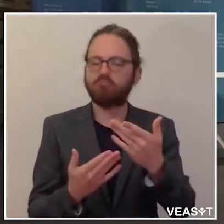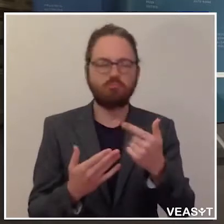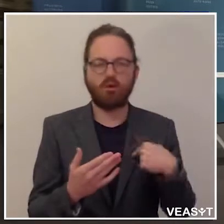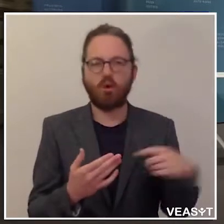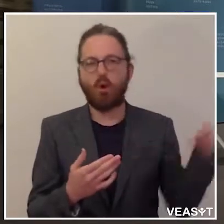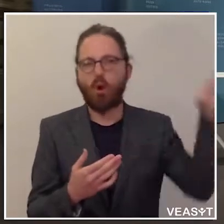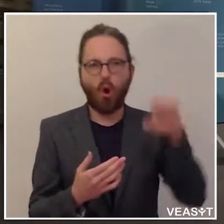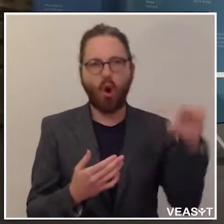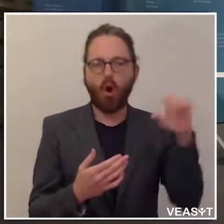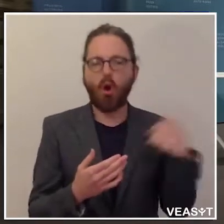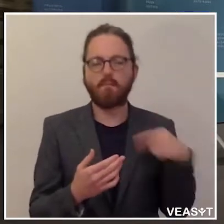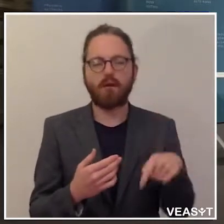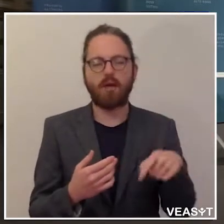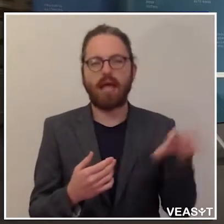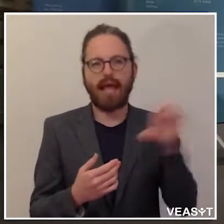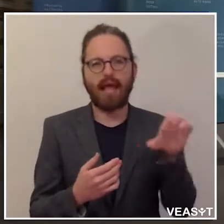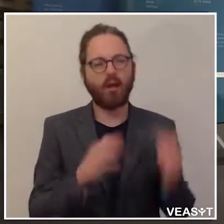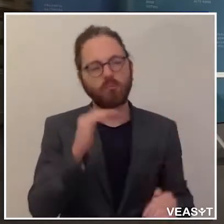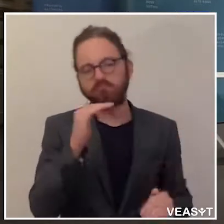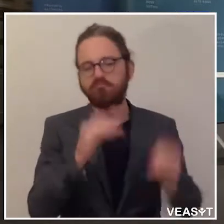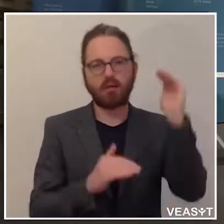rigamonti e mais purché testa